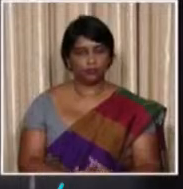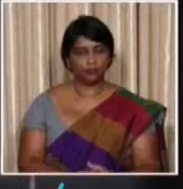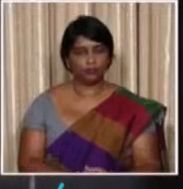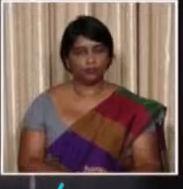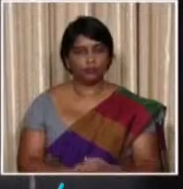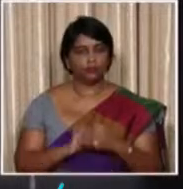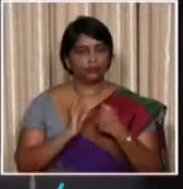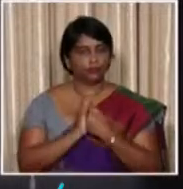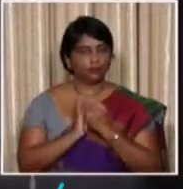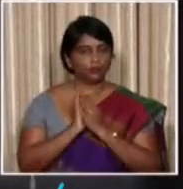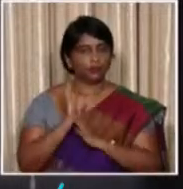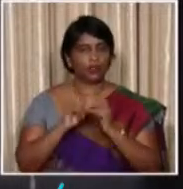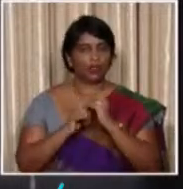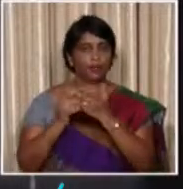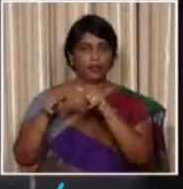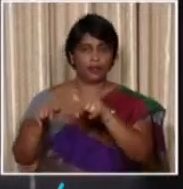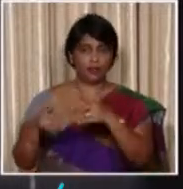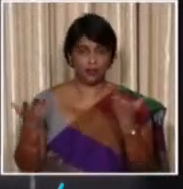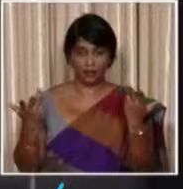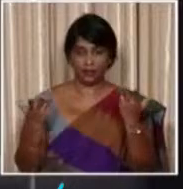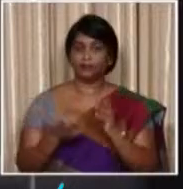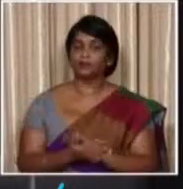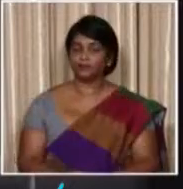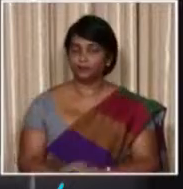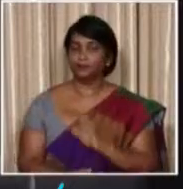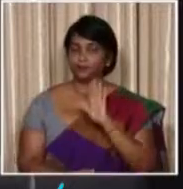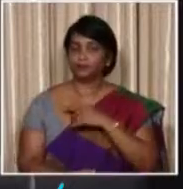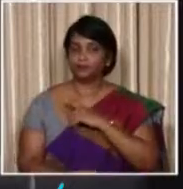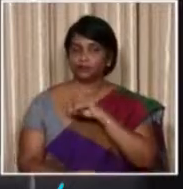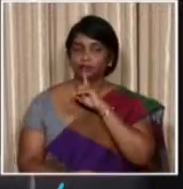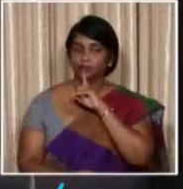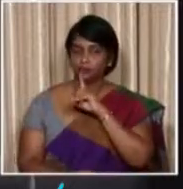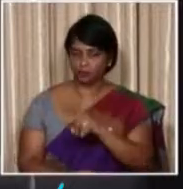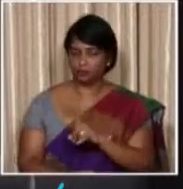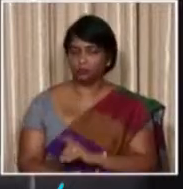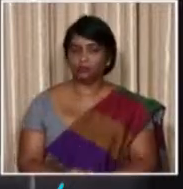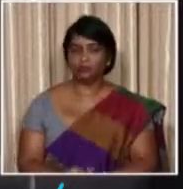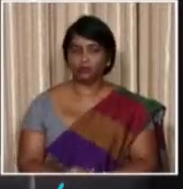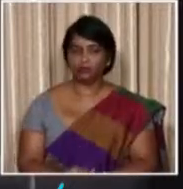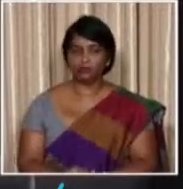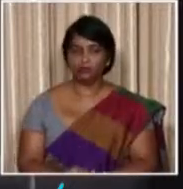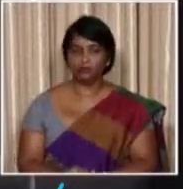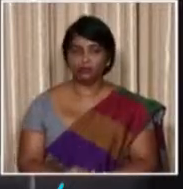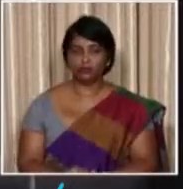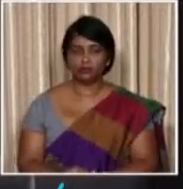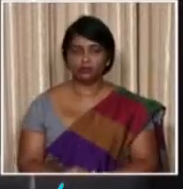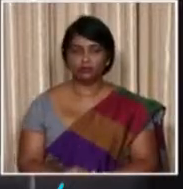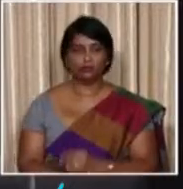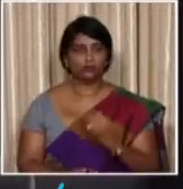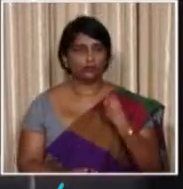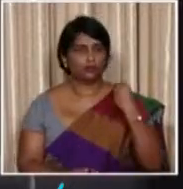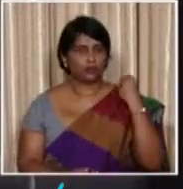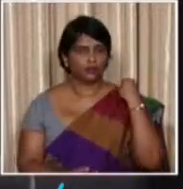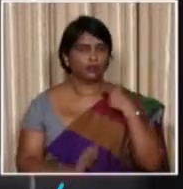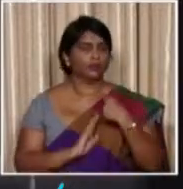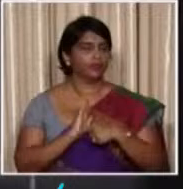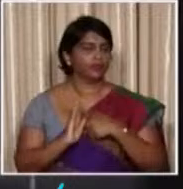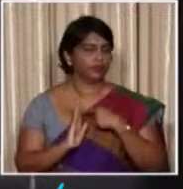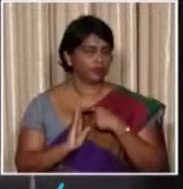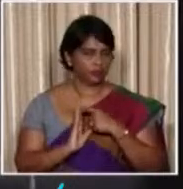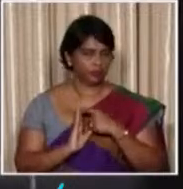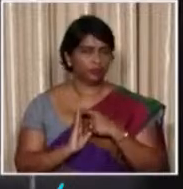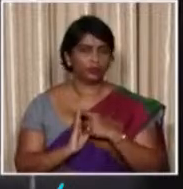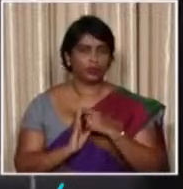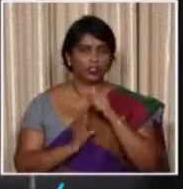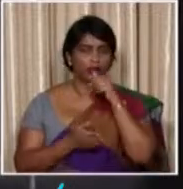ගරු අමතුමිය මෙතන නැහැ නමුත් එතුමියට මම ආමන්ත්‍රණය කරනවා මෑත කාලේ අපේ රටේ